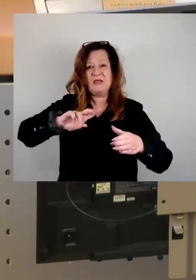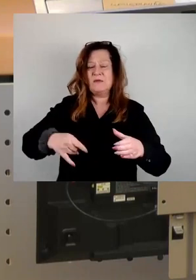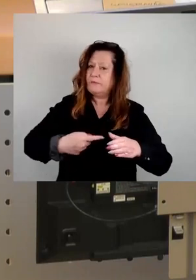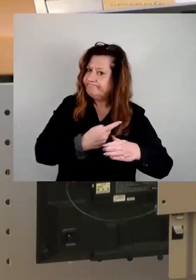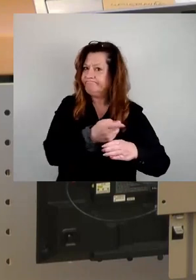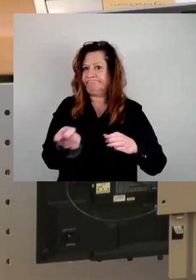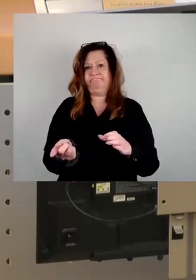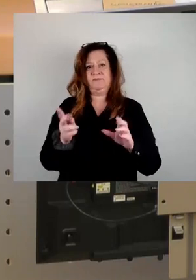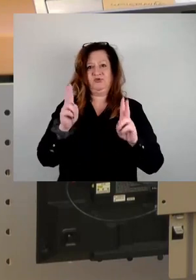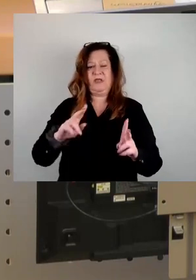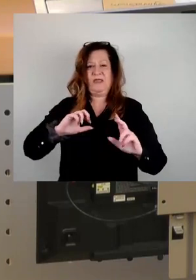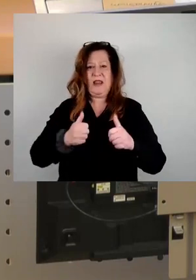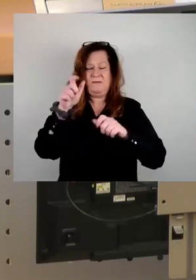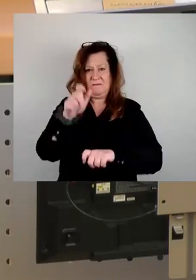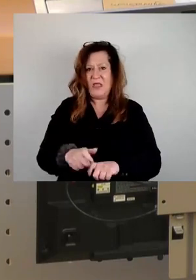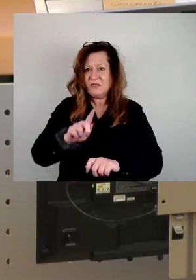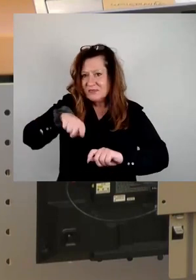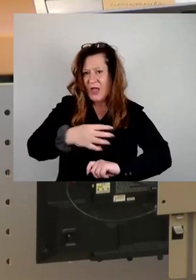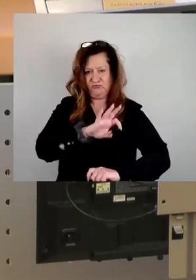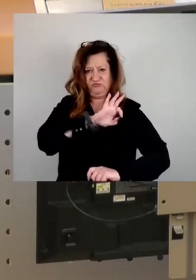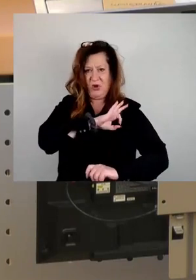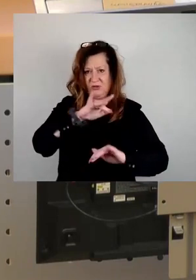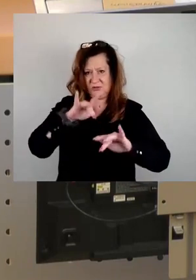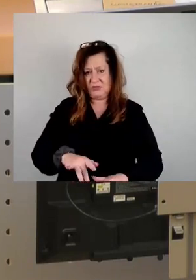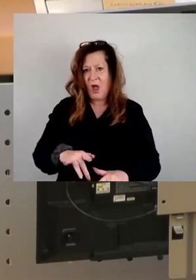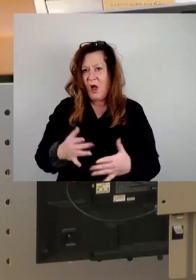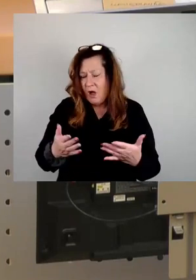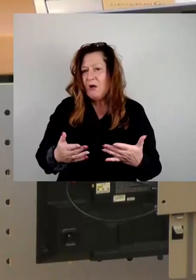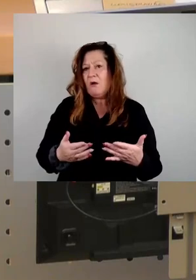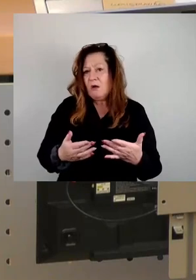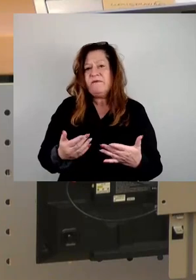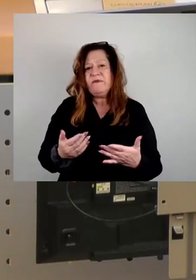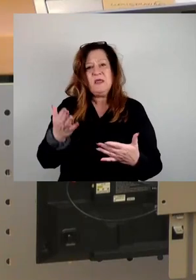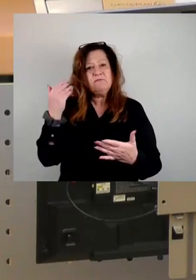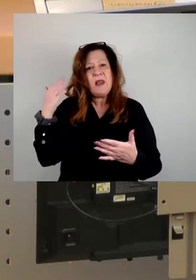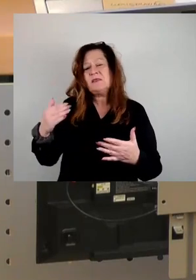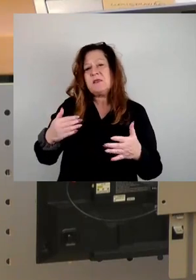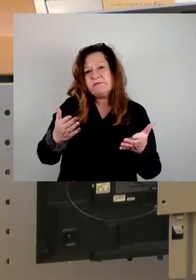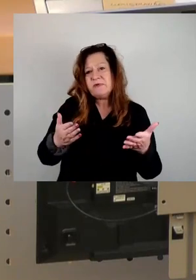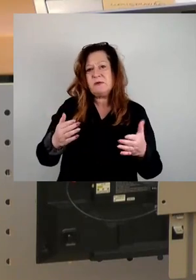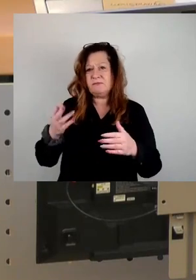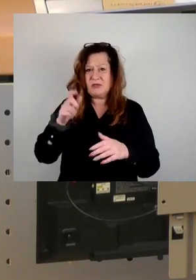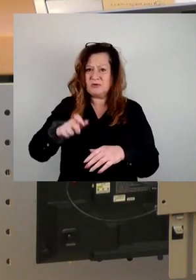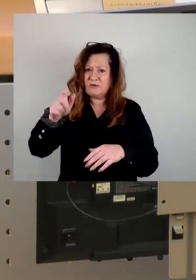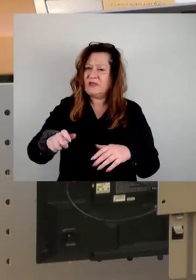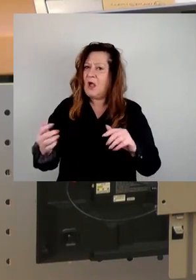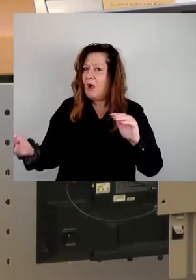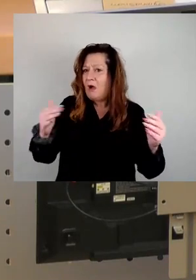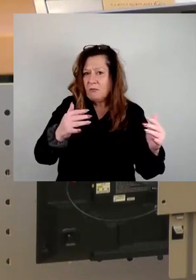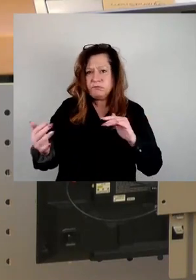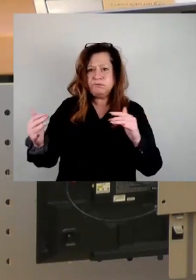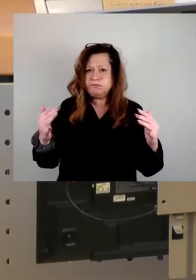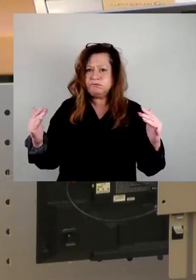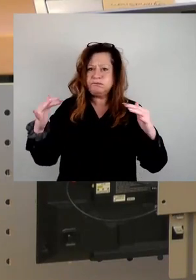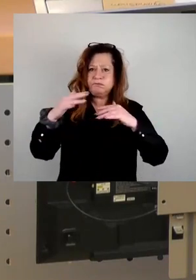da haben wir nämlich die Chance, tatsächlich auch Risse zu kitten, die in den letzten Jahren entstanden sind, Menschen wieder miteinander ins Gespräch zu bringen, die sich im Moment